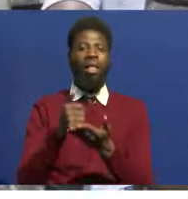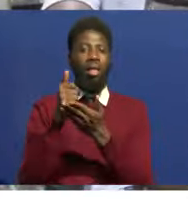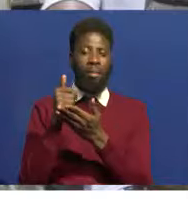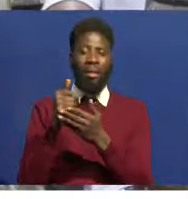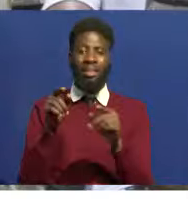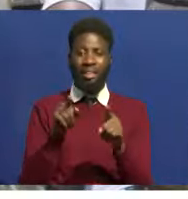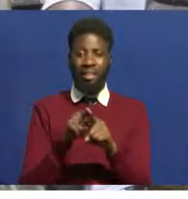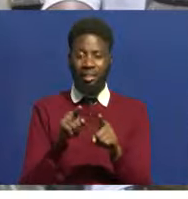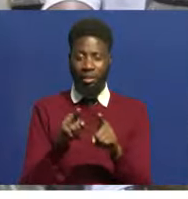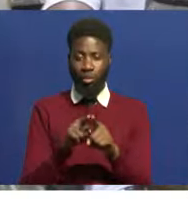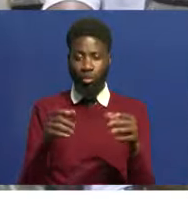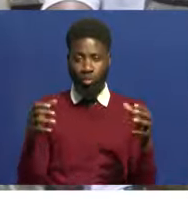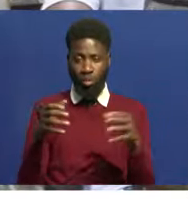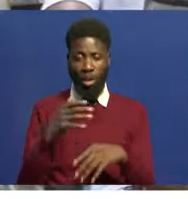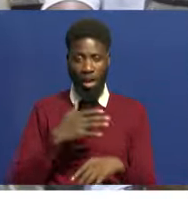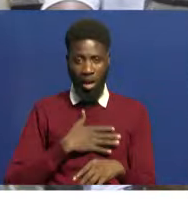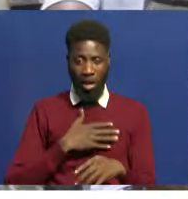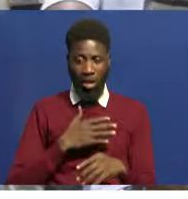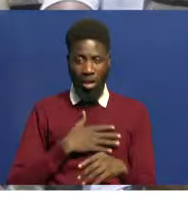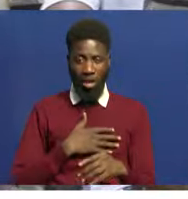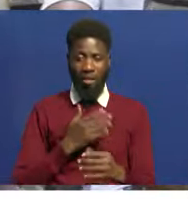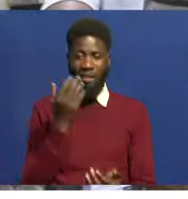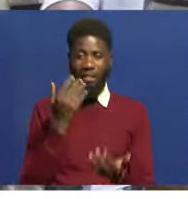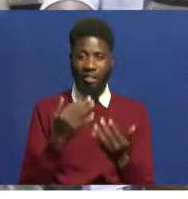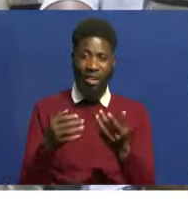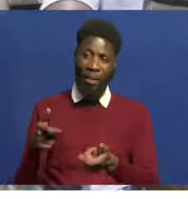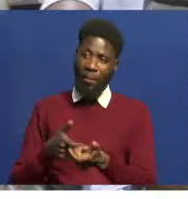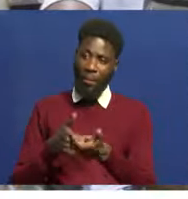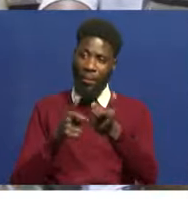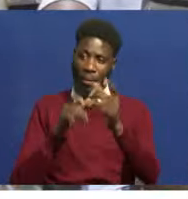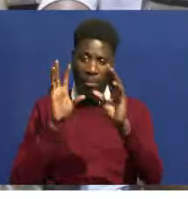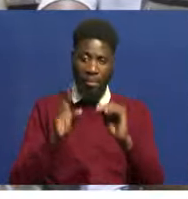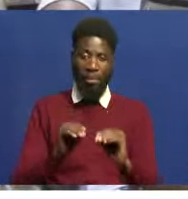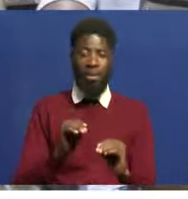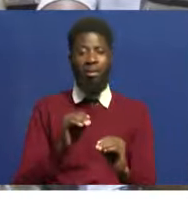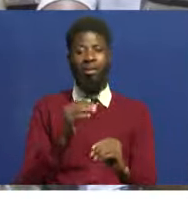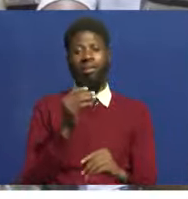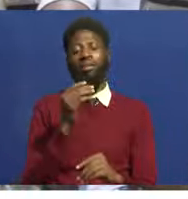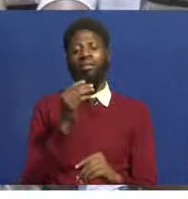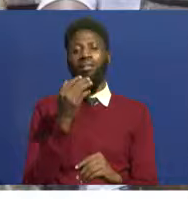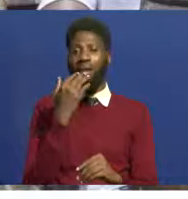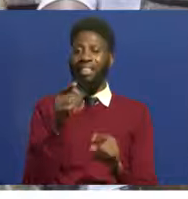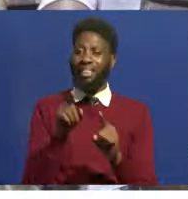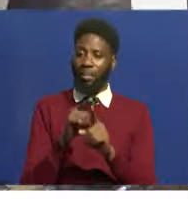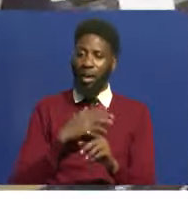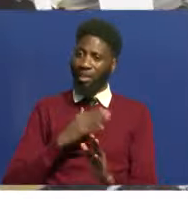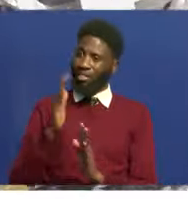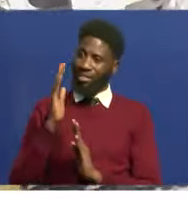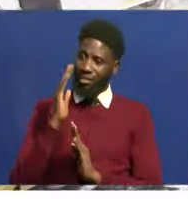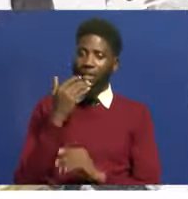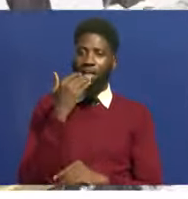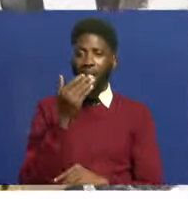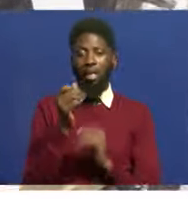Askari wetuamshukuru sana Kama angikua mevu hii yoteekua